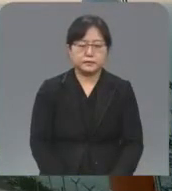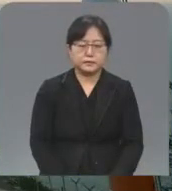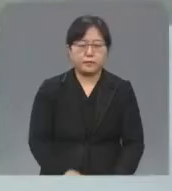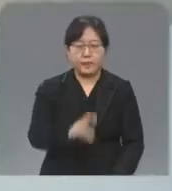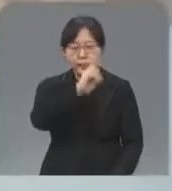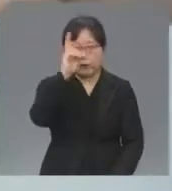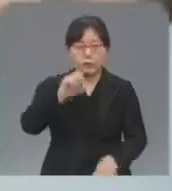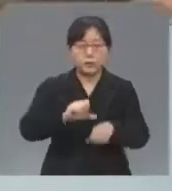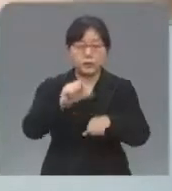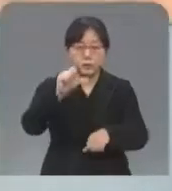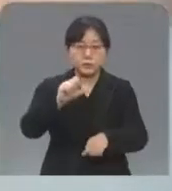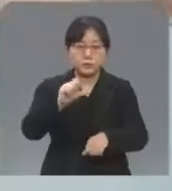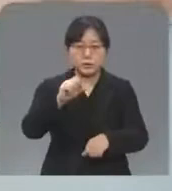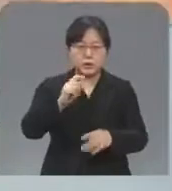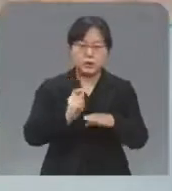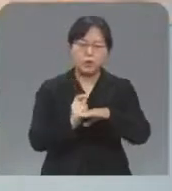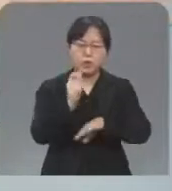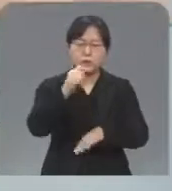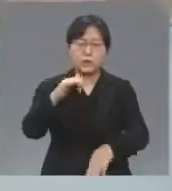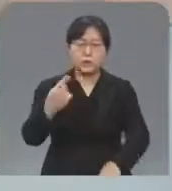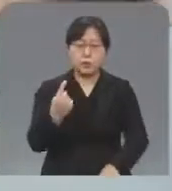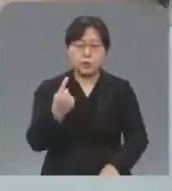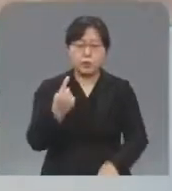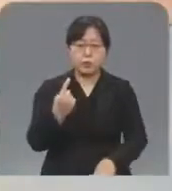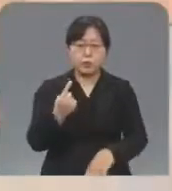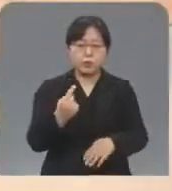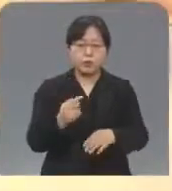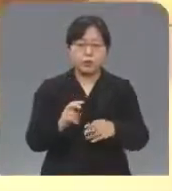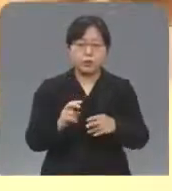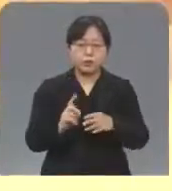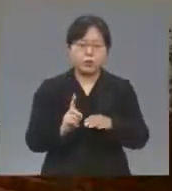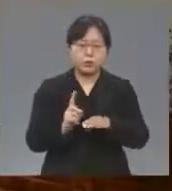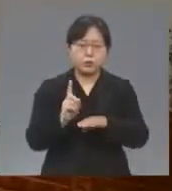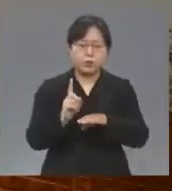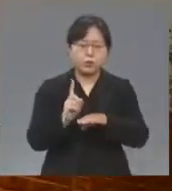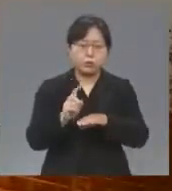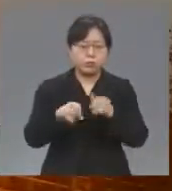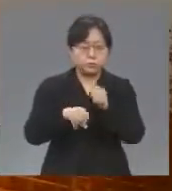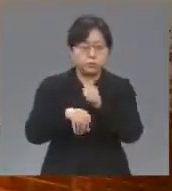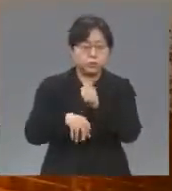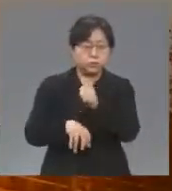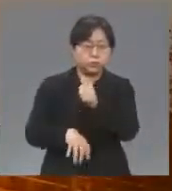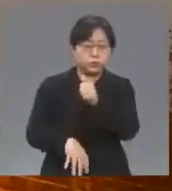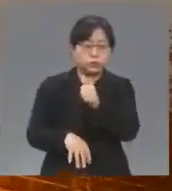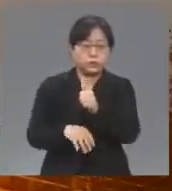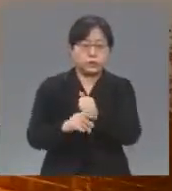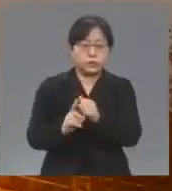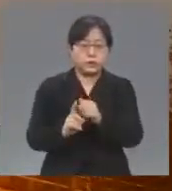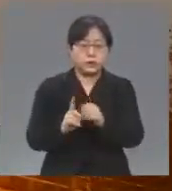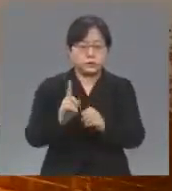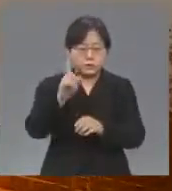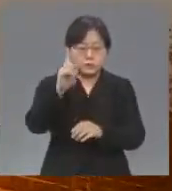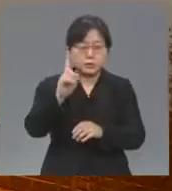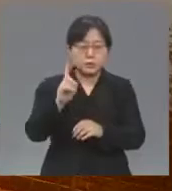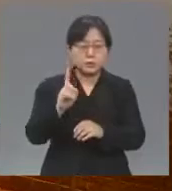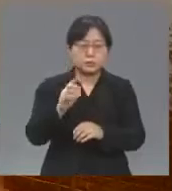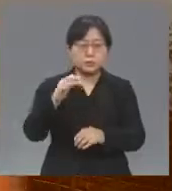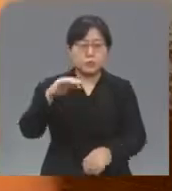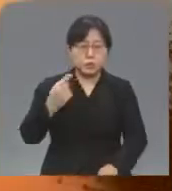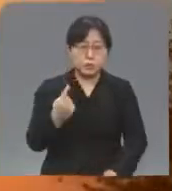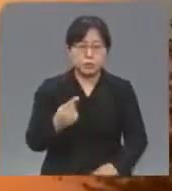오후 5시 고흥 나로 우주센터에서 굉음과 함께 불꽃을 내뿜으며 하늘로 힘차게 날아간